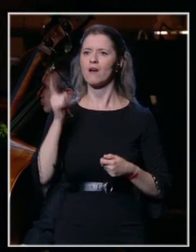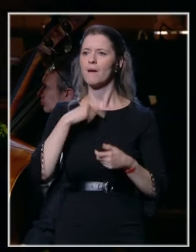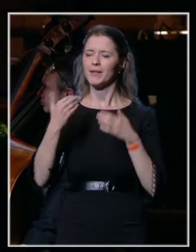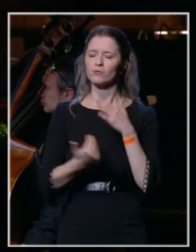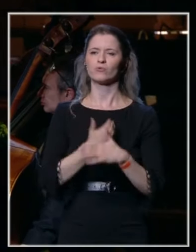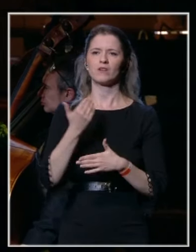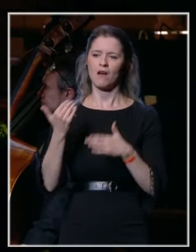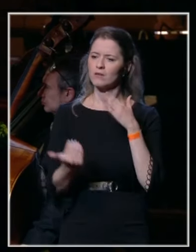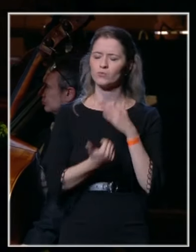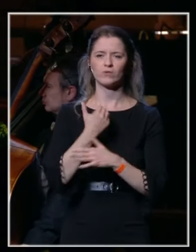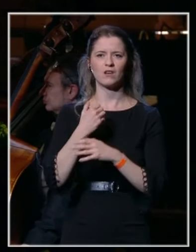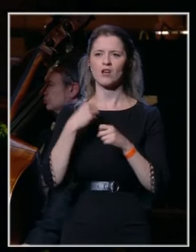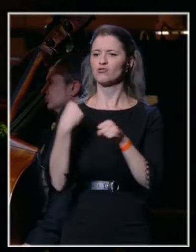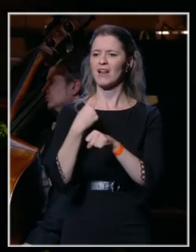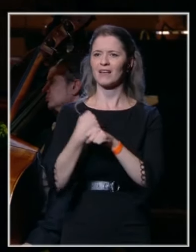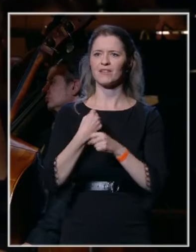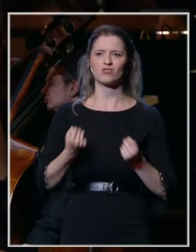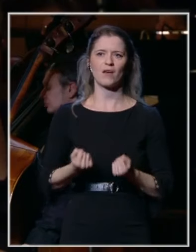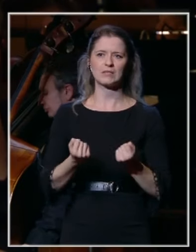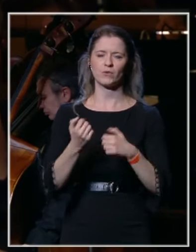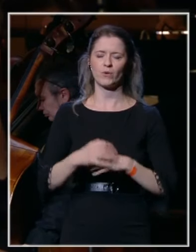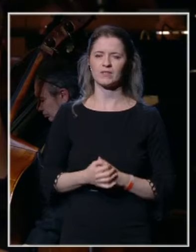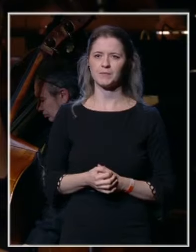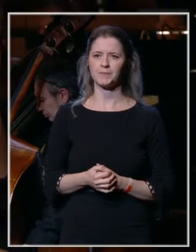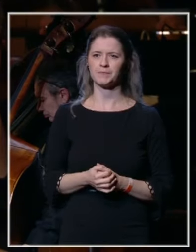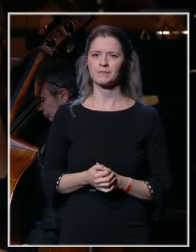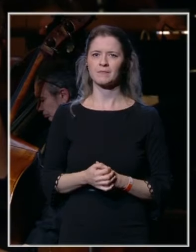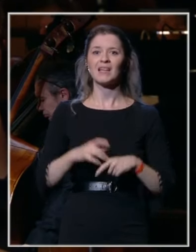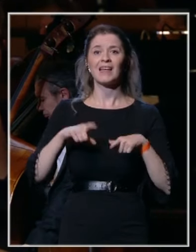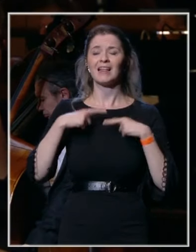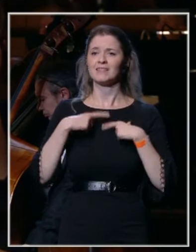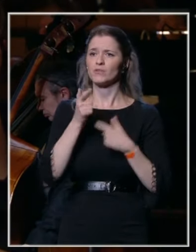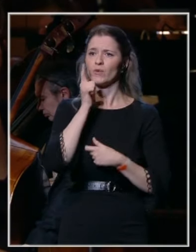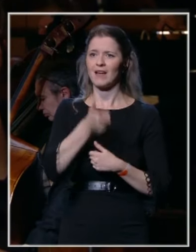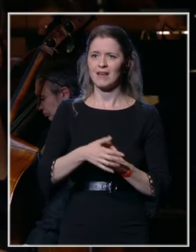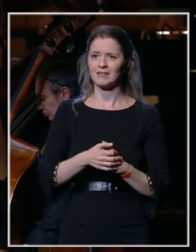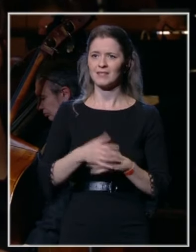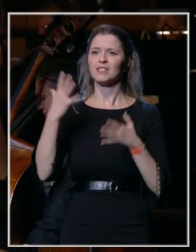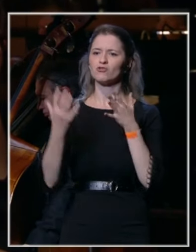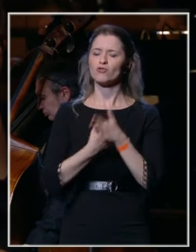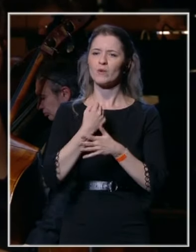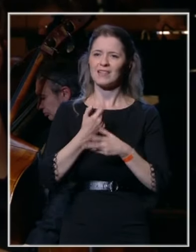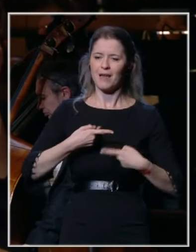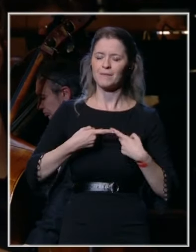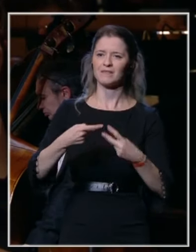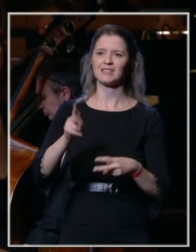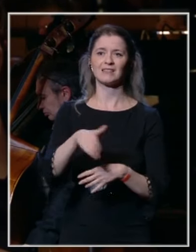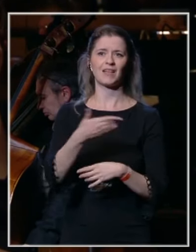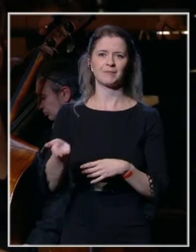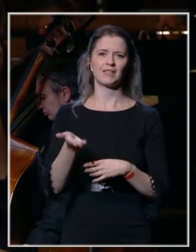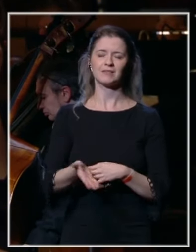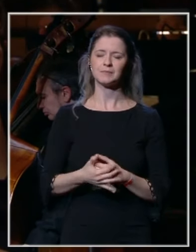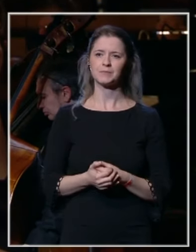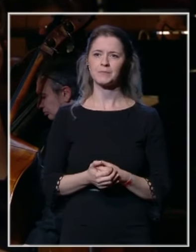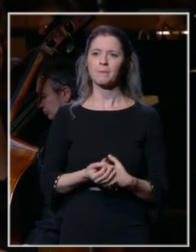újra cselekvésre ösztönöz. Éltetője lesz, majd győzelemre vivője a nemzetnek.